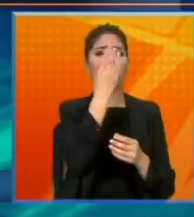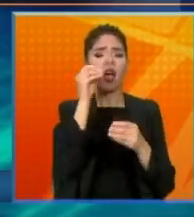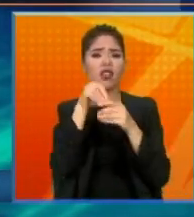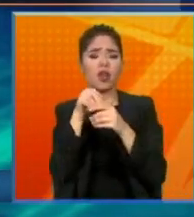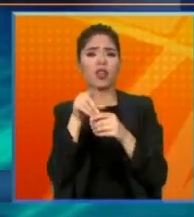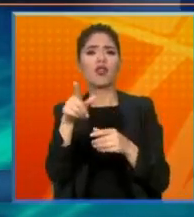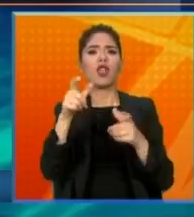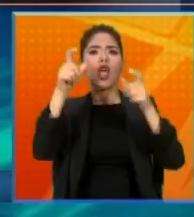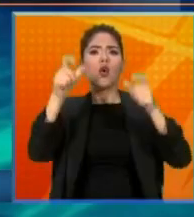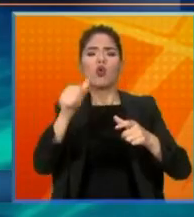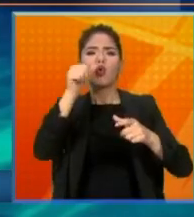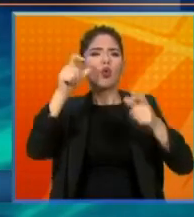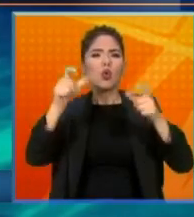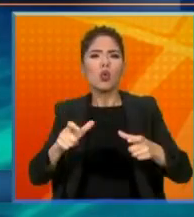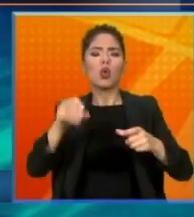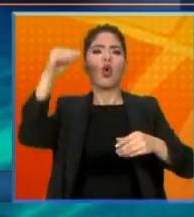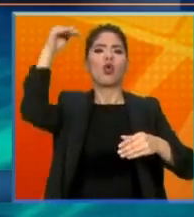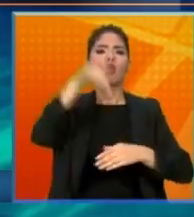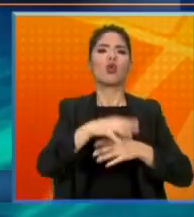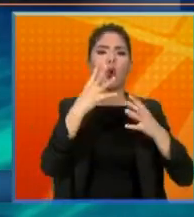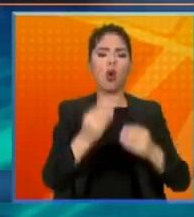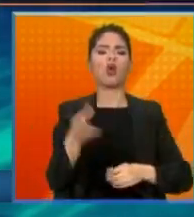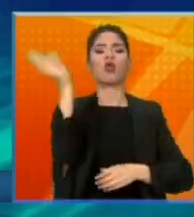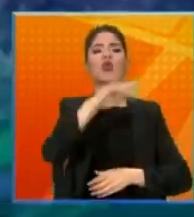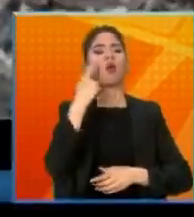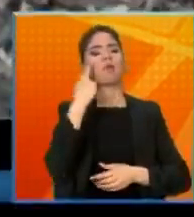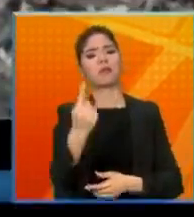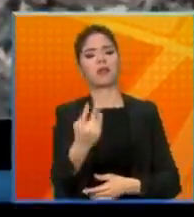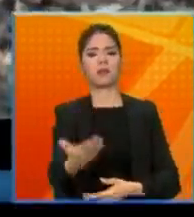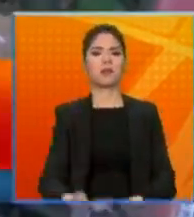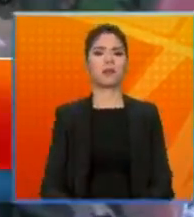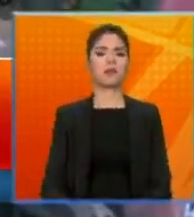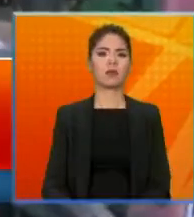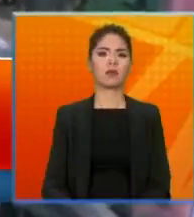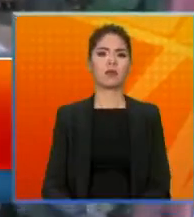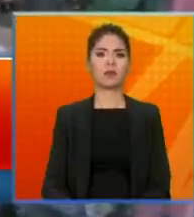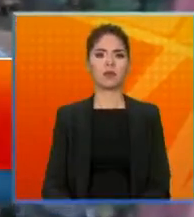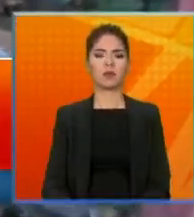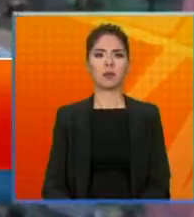bahçesindeki kuyuya düştüğü söylendi. İşte sonrası. Tamam hadi beyler.